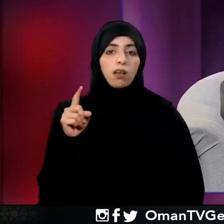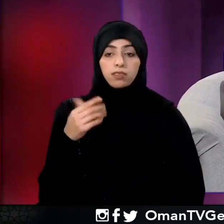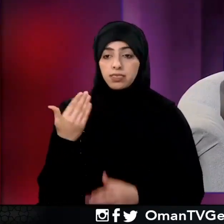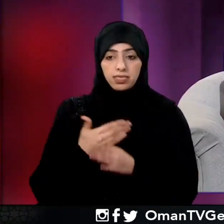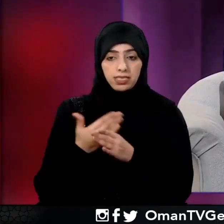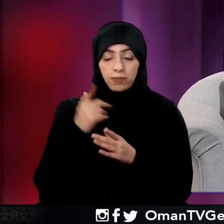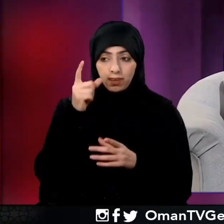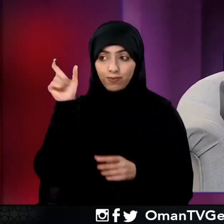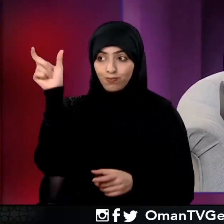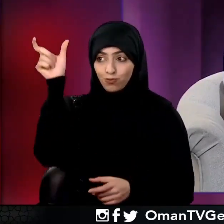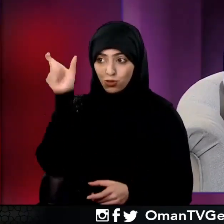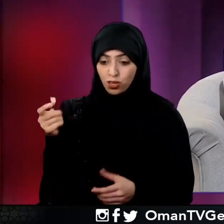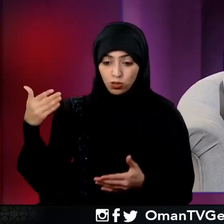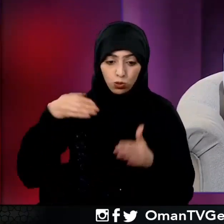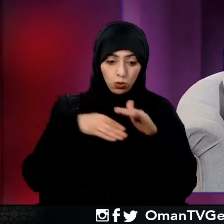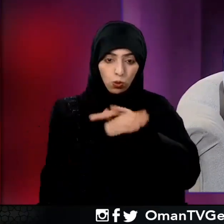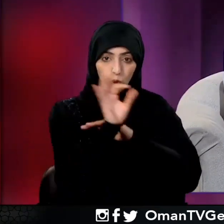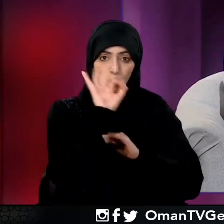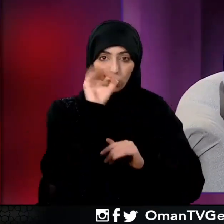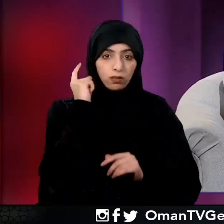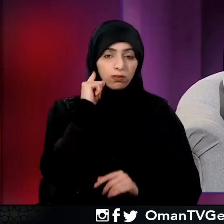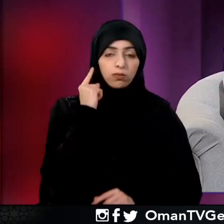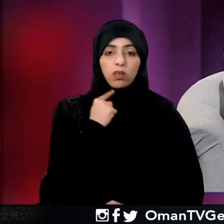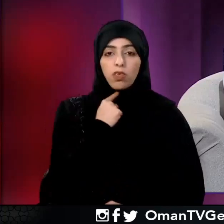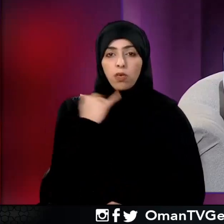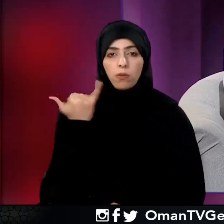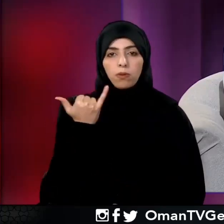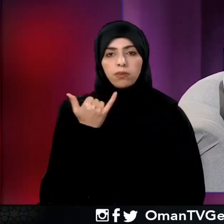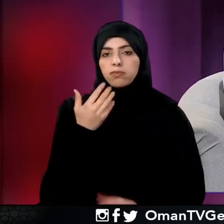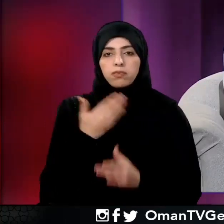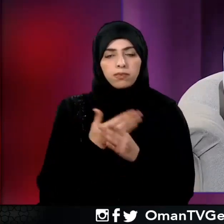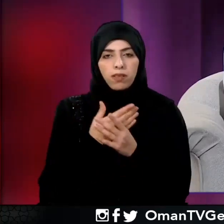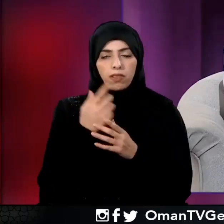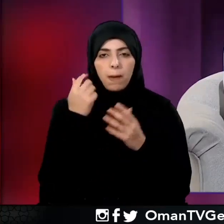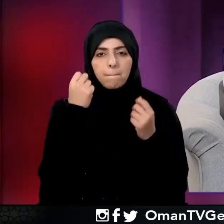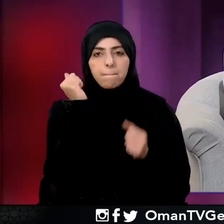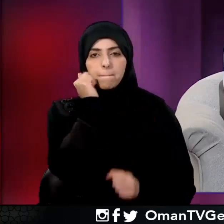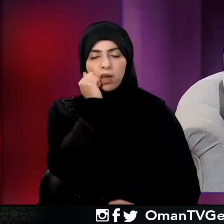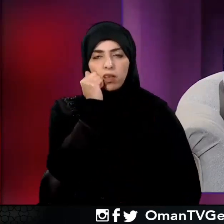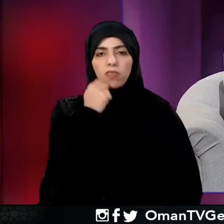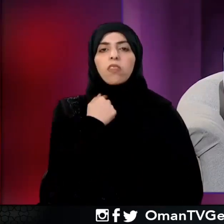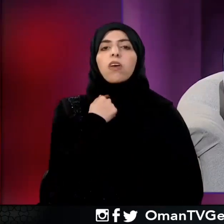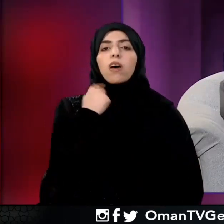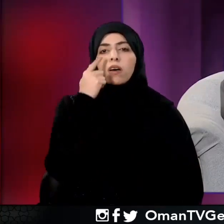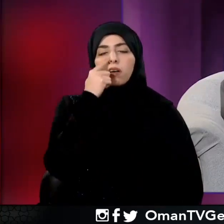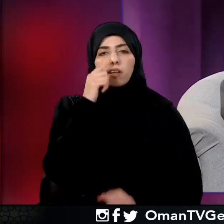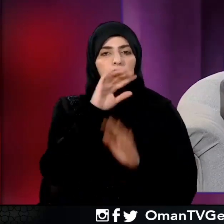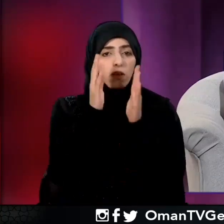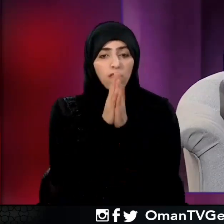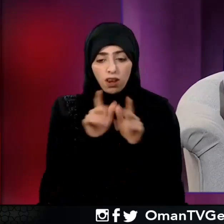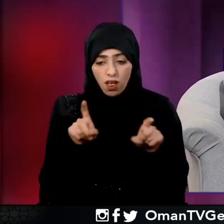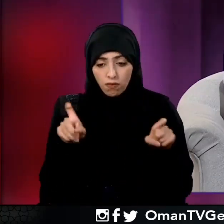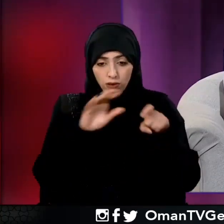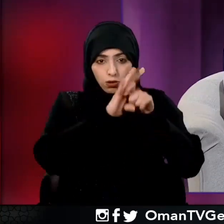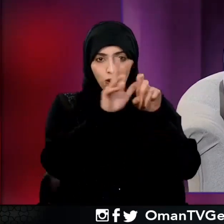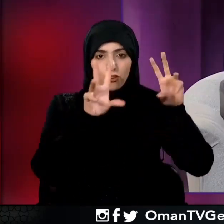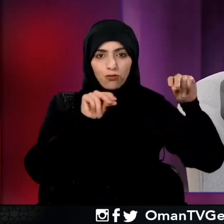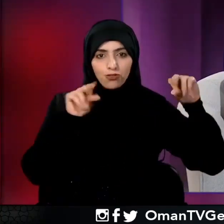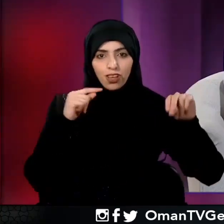طبيعة المرضى اللي يأتوا في الأنف والحنجرة هي عبارة عن أمراض في الفم والأنف، والفيروس يتواجد في الأنف